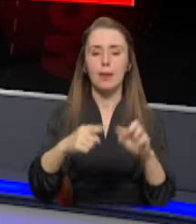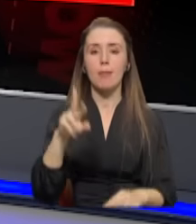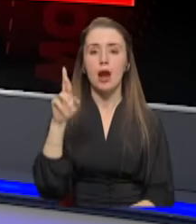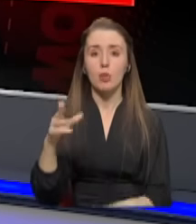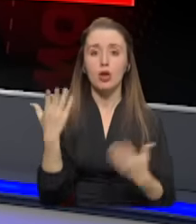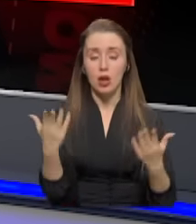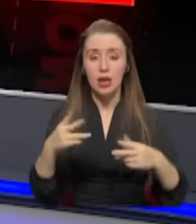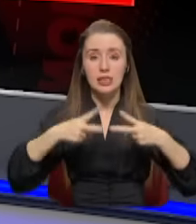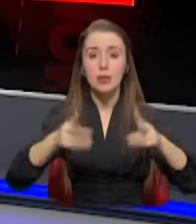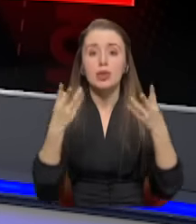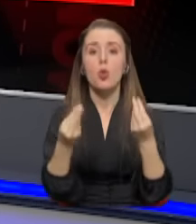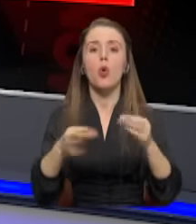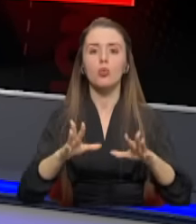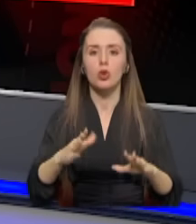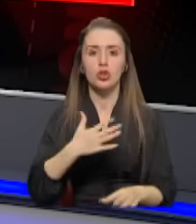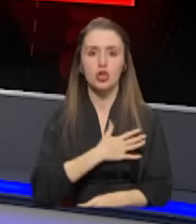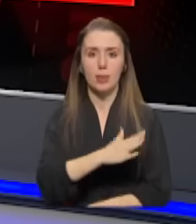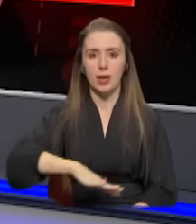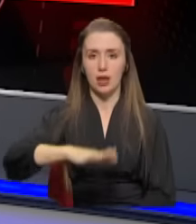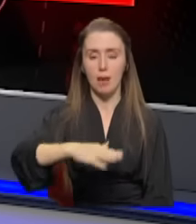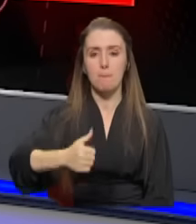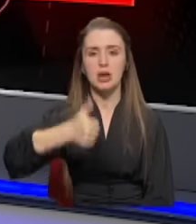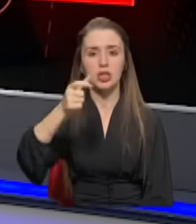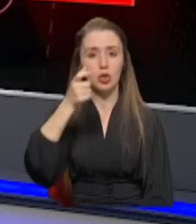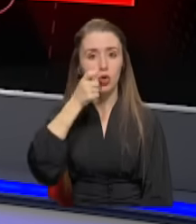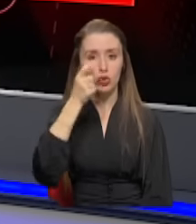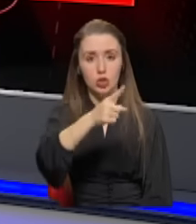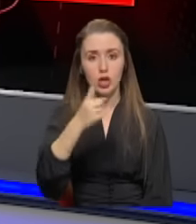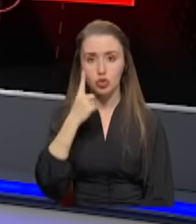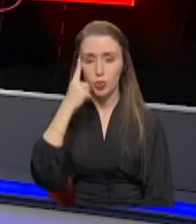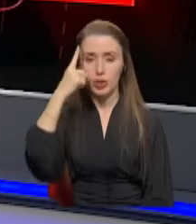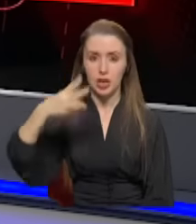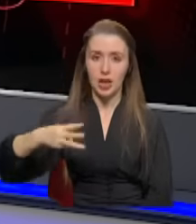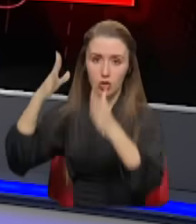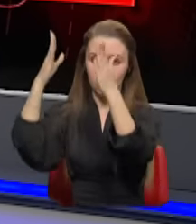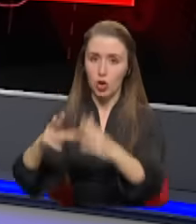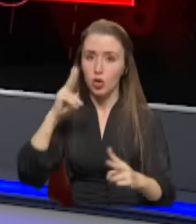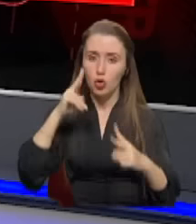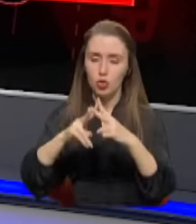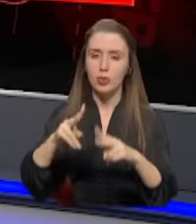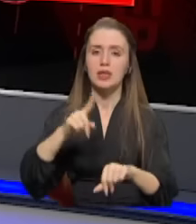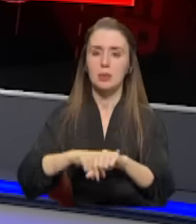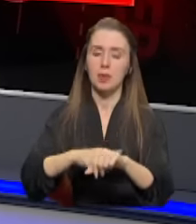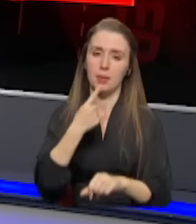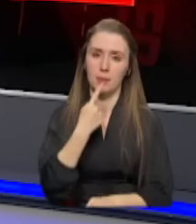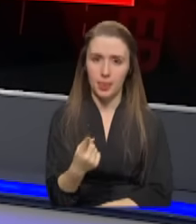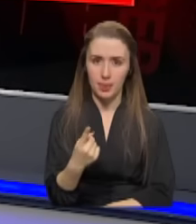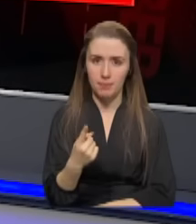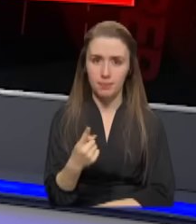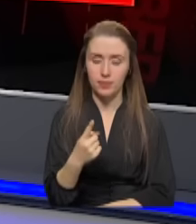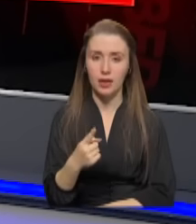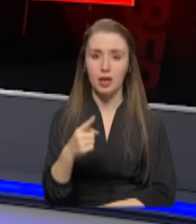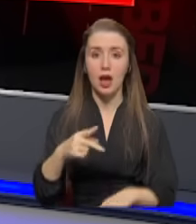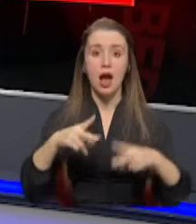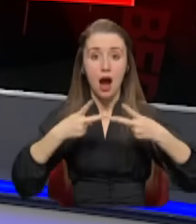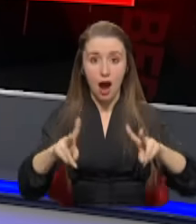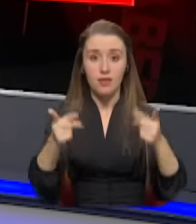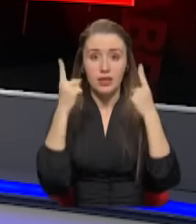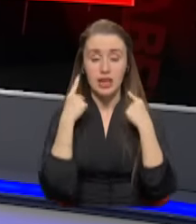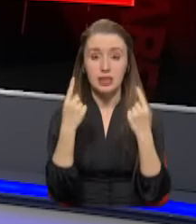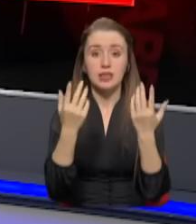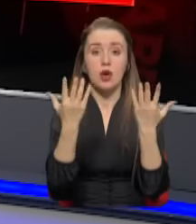tahliye edilmemelerini CHP Genel Başkanı Özgür Özel, Cumhurbaşkanı Erdoğan'la görüşmesinde dile getirdi. Af yetkisini